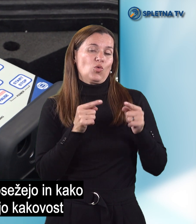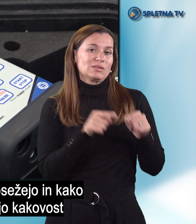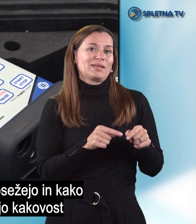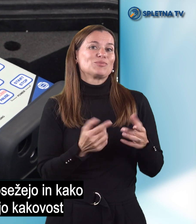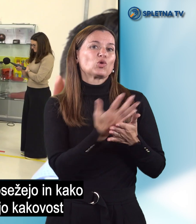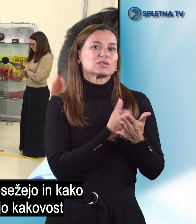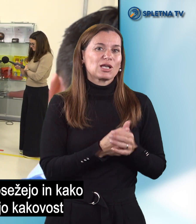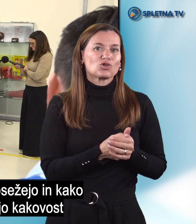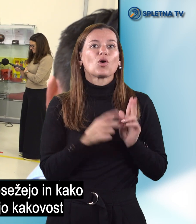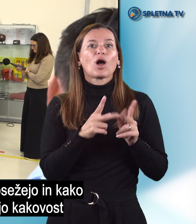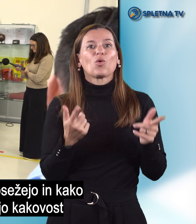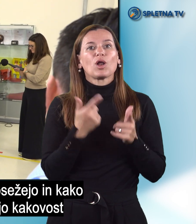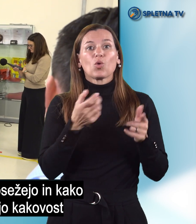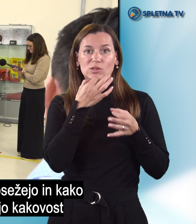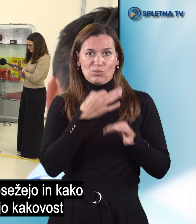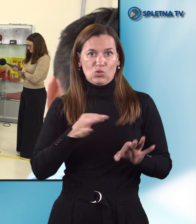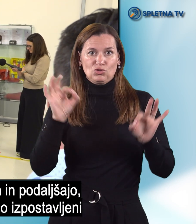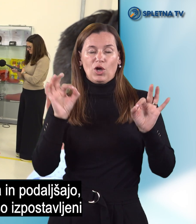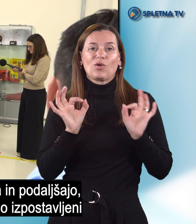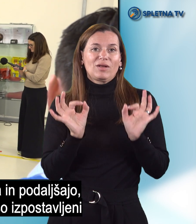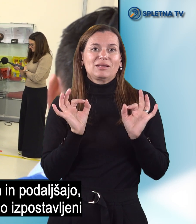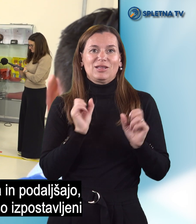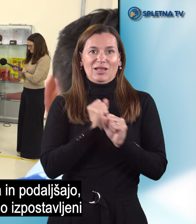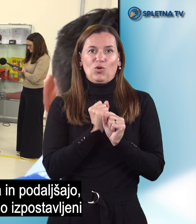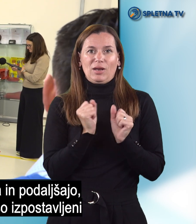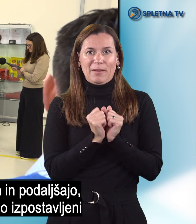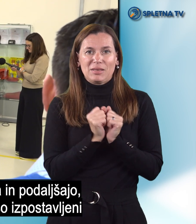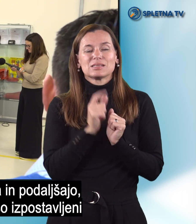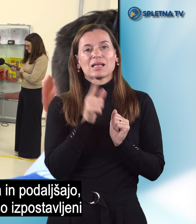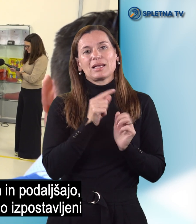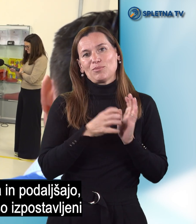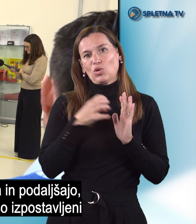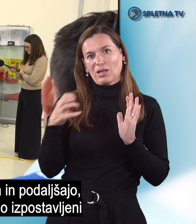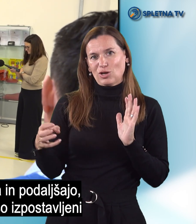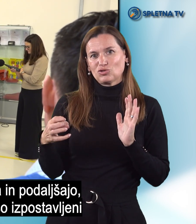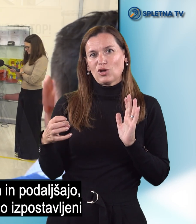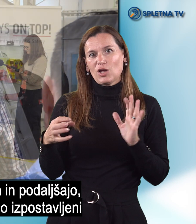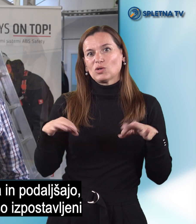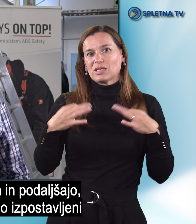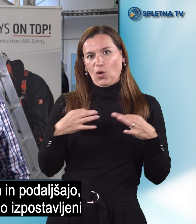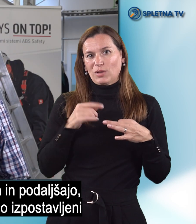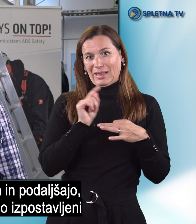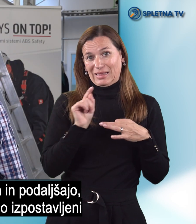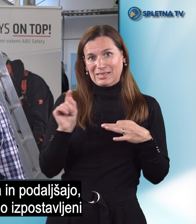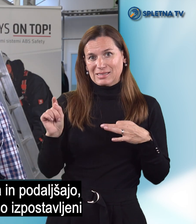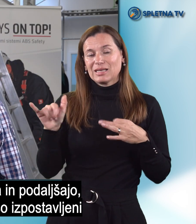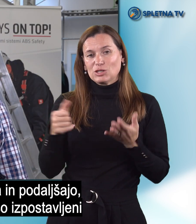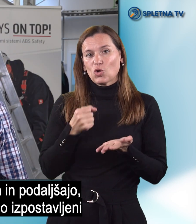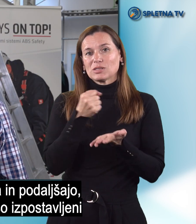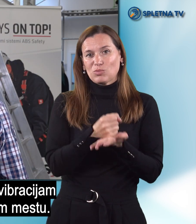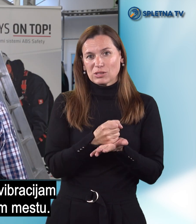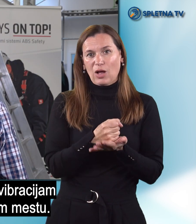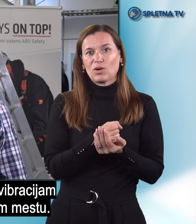dosežejo in kako lahko izboljšajo kvaliteto delovnega mesta in podaljšajo zdravje tistih, ki